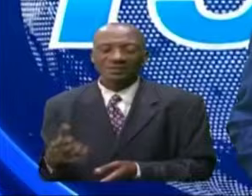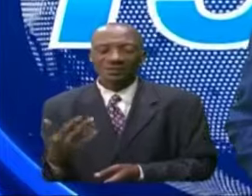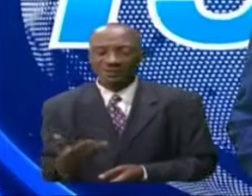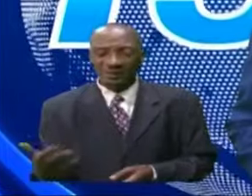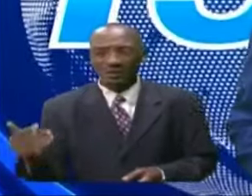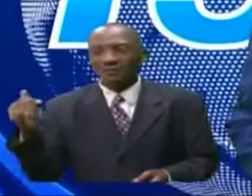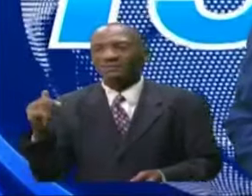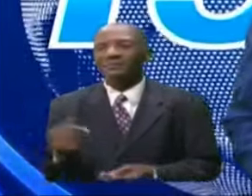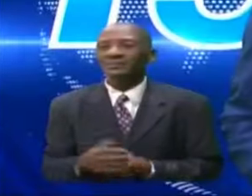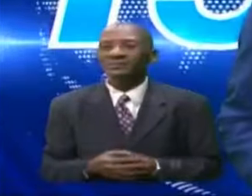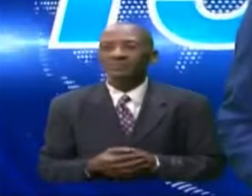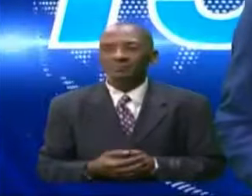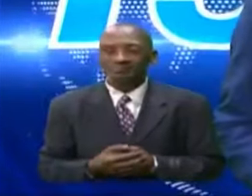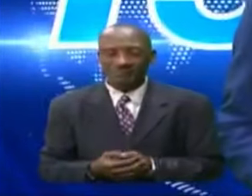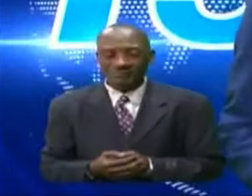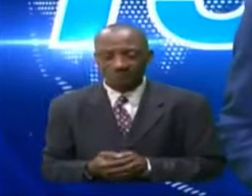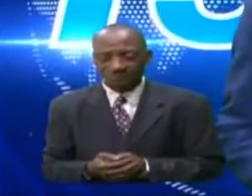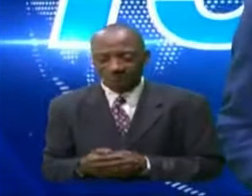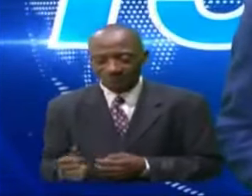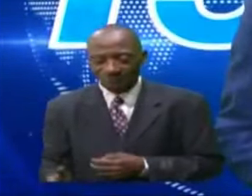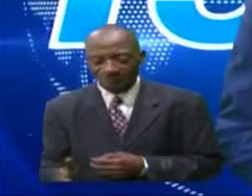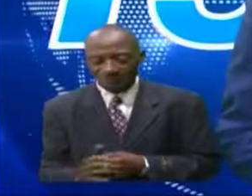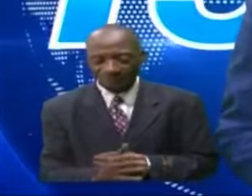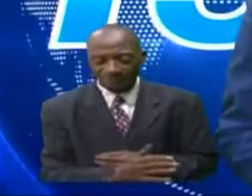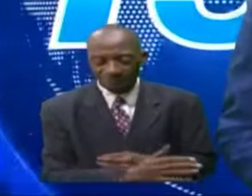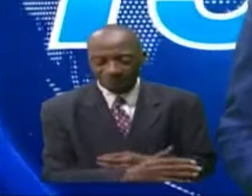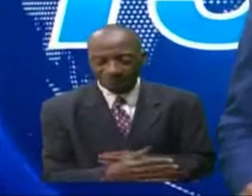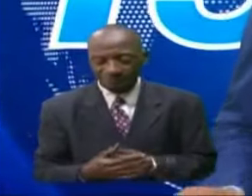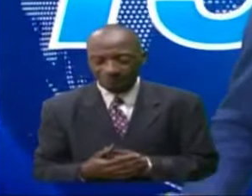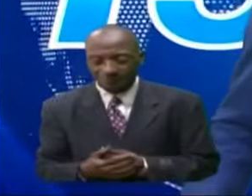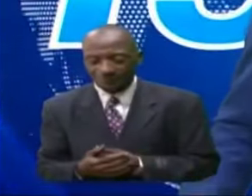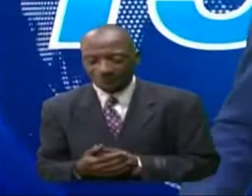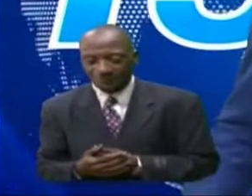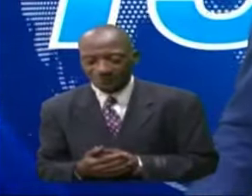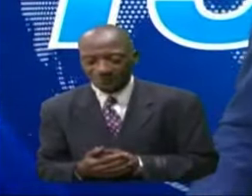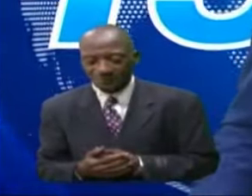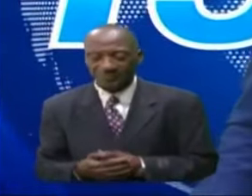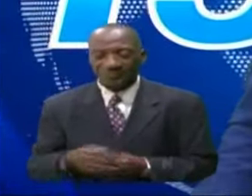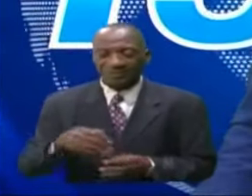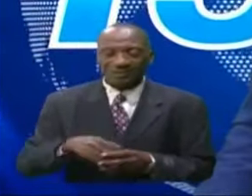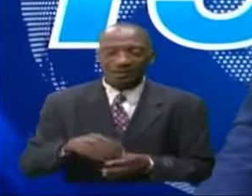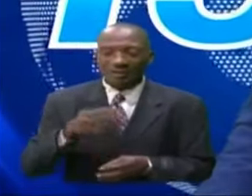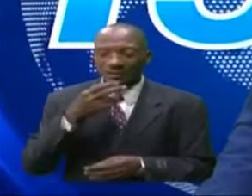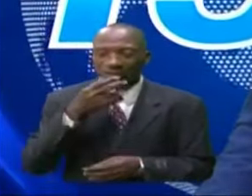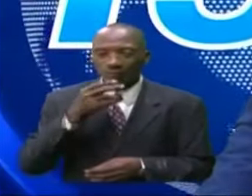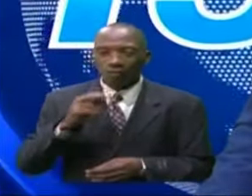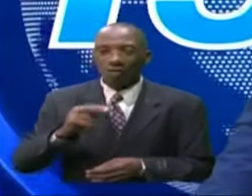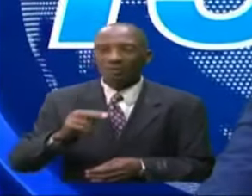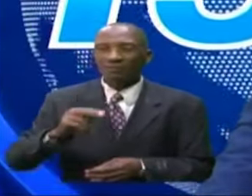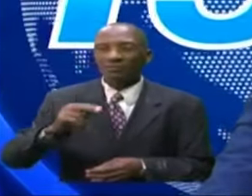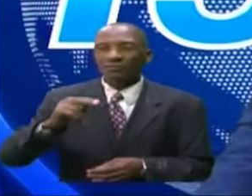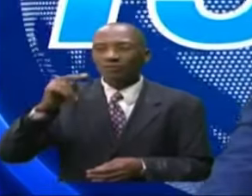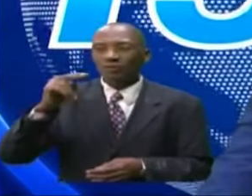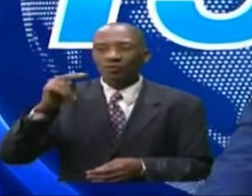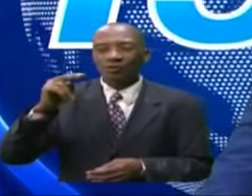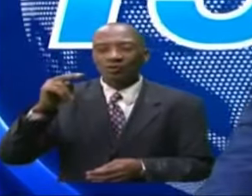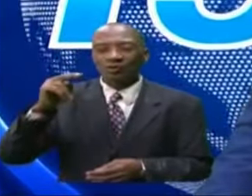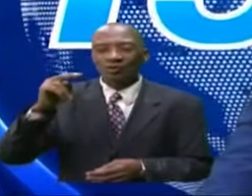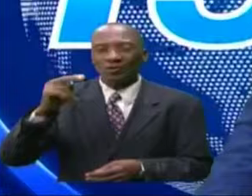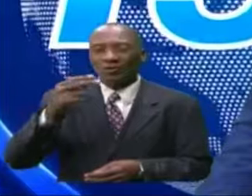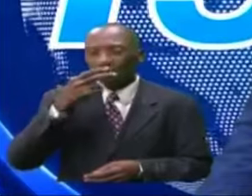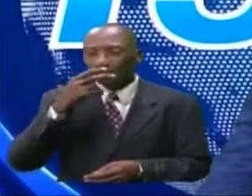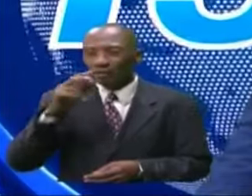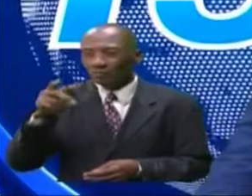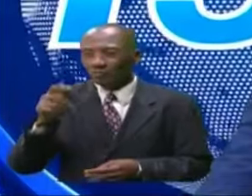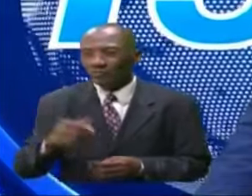l'Équateur. Plus de 5300 jeunes de la province du Nord Kivu formés en arts culinaires, conduite automobile,